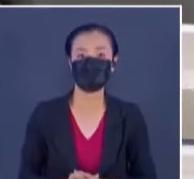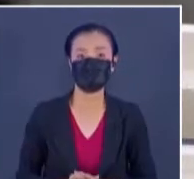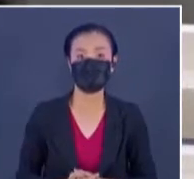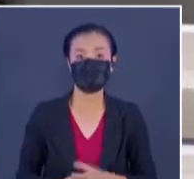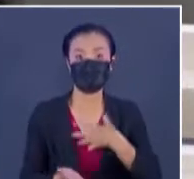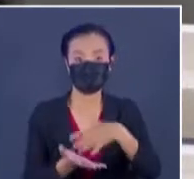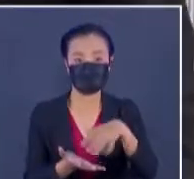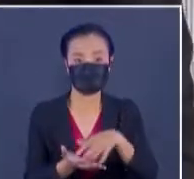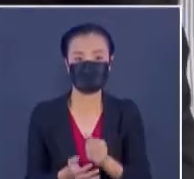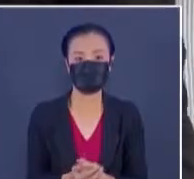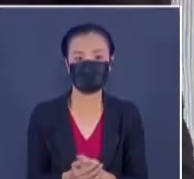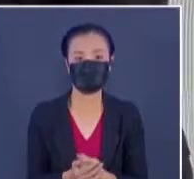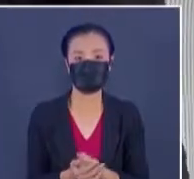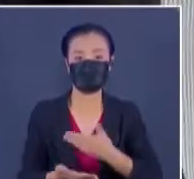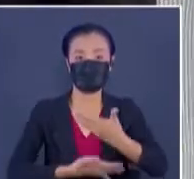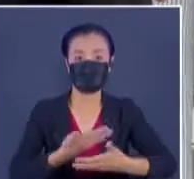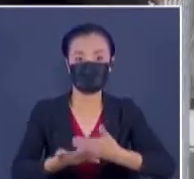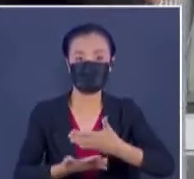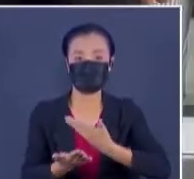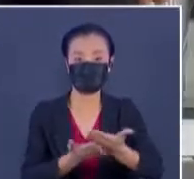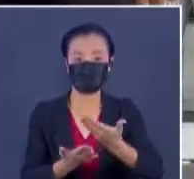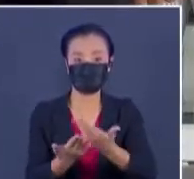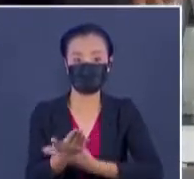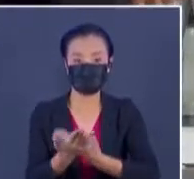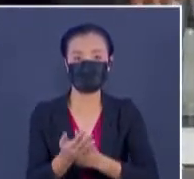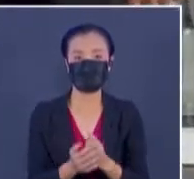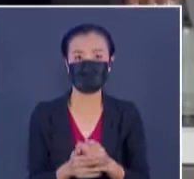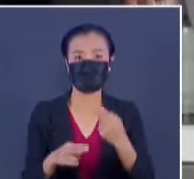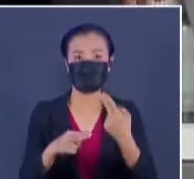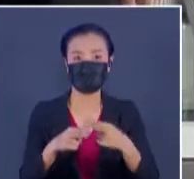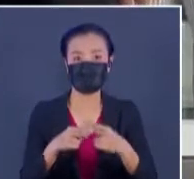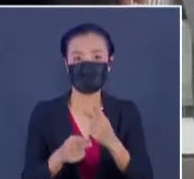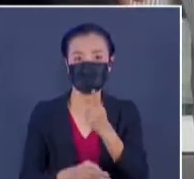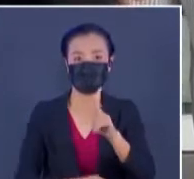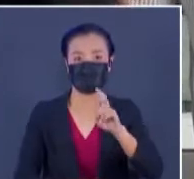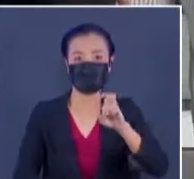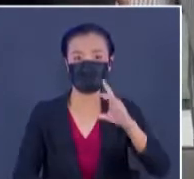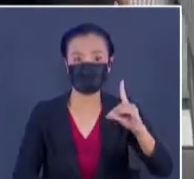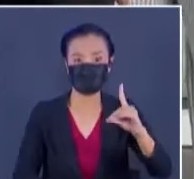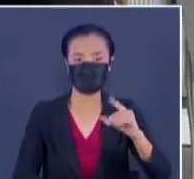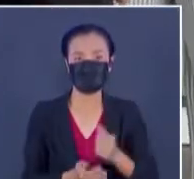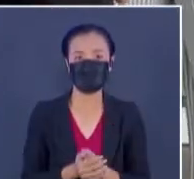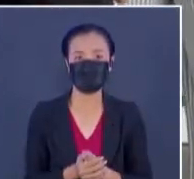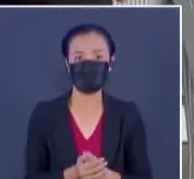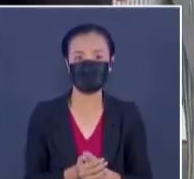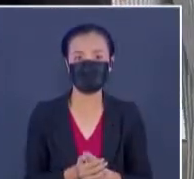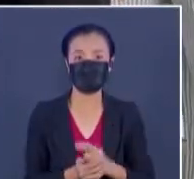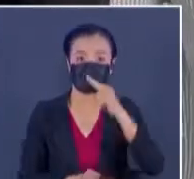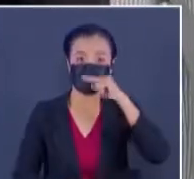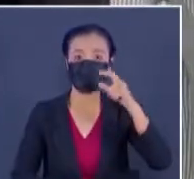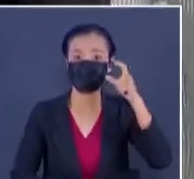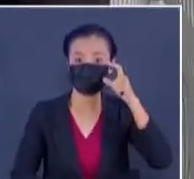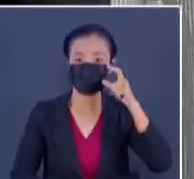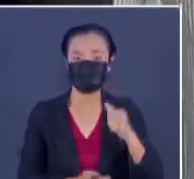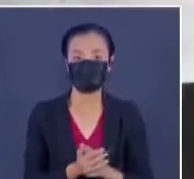เปิดเผยบอกว่าติดต่อซื้อลอตเตอรี่จากนางคิดนางคิดเนี่ยเป็นชาวไทยใหญ่นะครับติดต่อซื้อกับนางคิดมาก